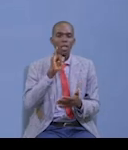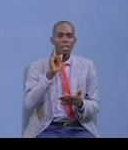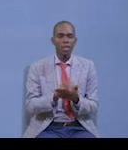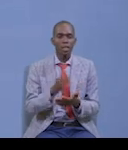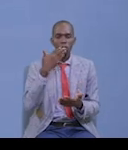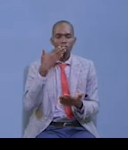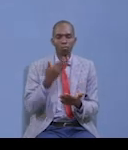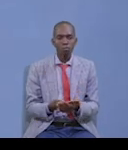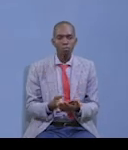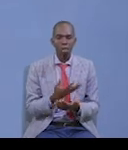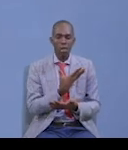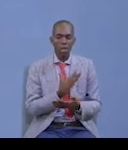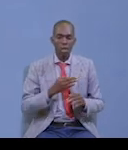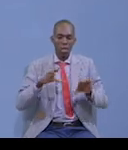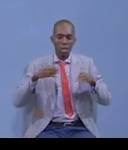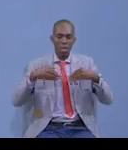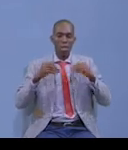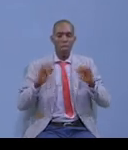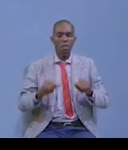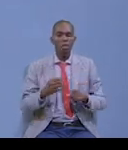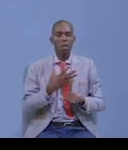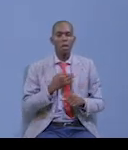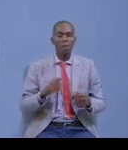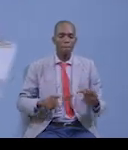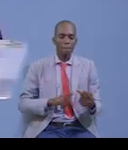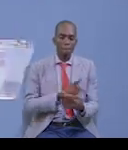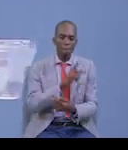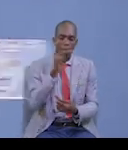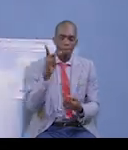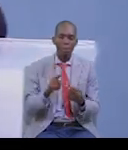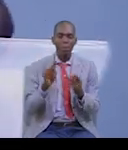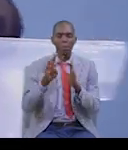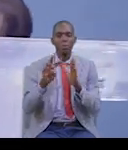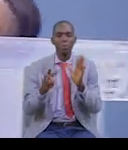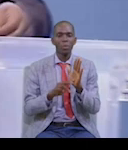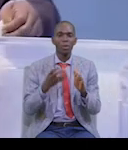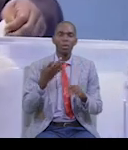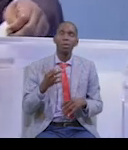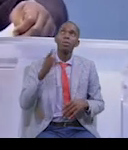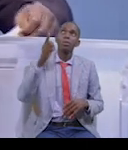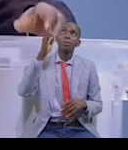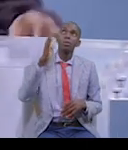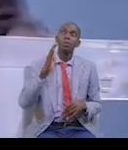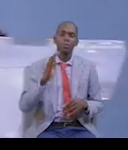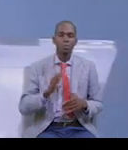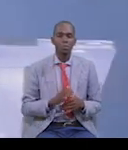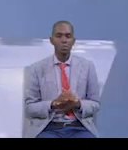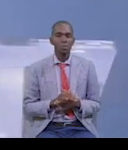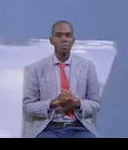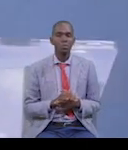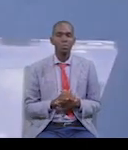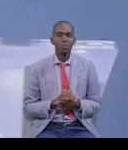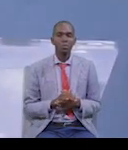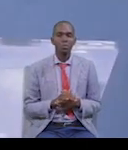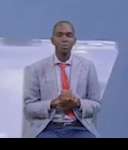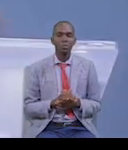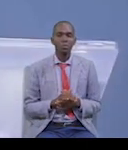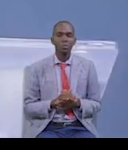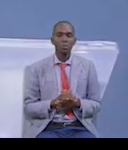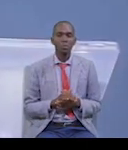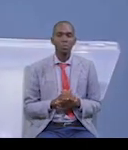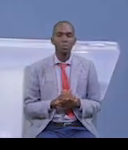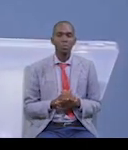and acceptable and the perfect will of God. ఉత్తమము అనుకూలము సంపూర్ణమైన దేవుని చిత్తమేద